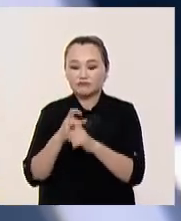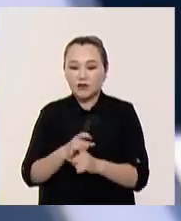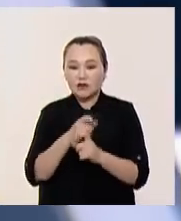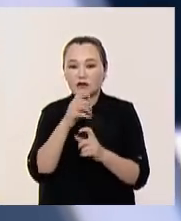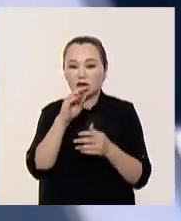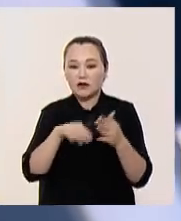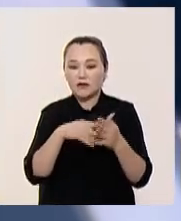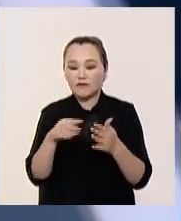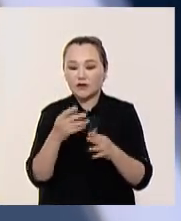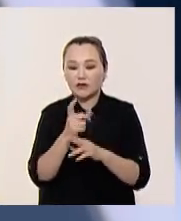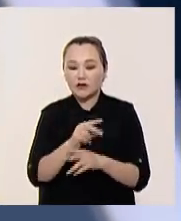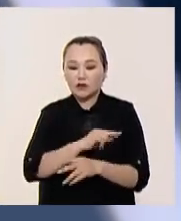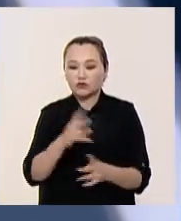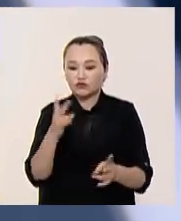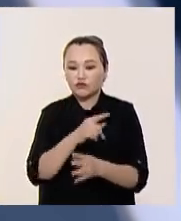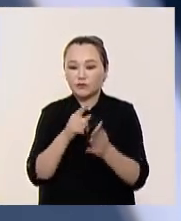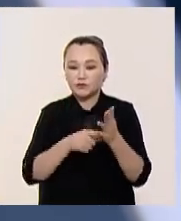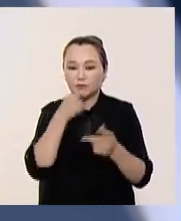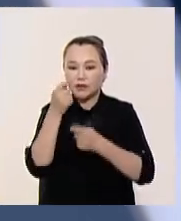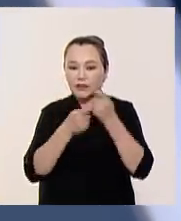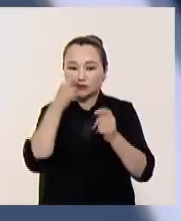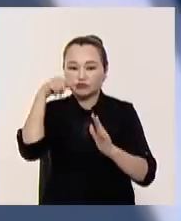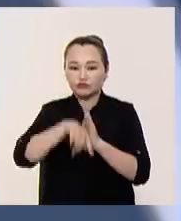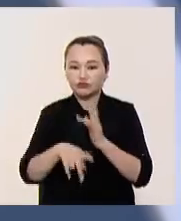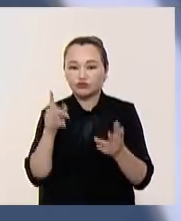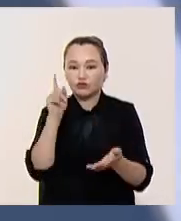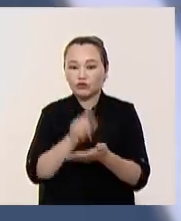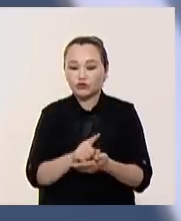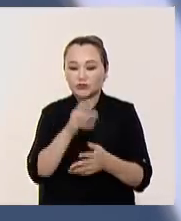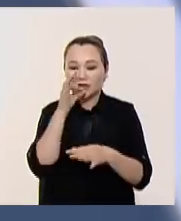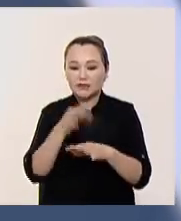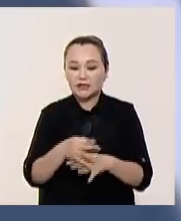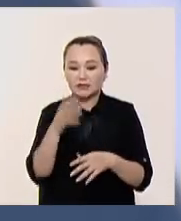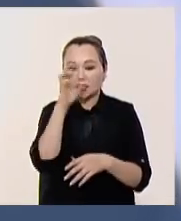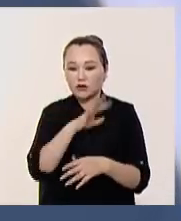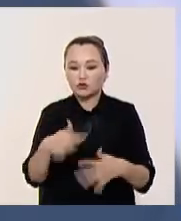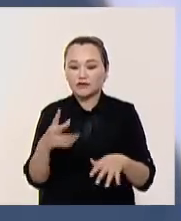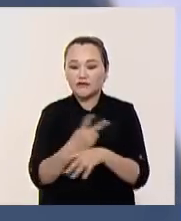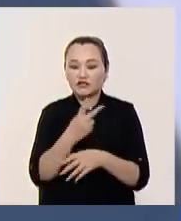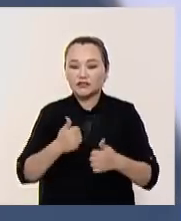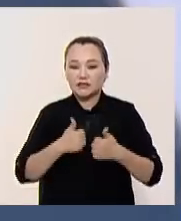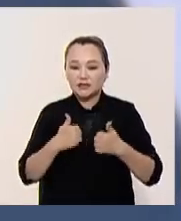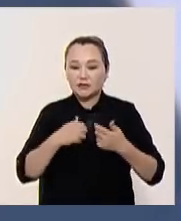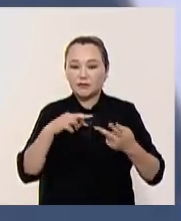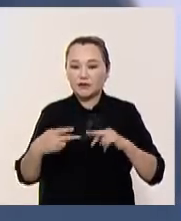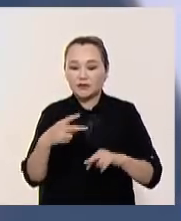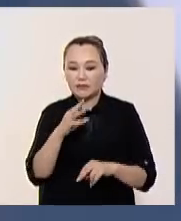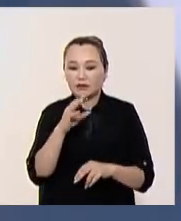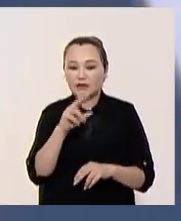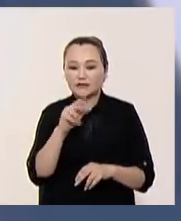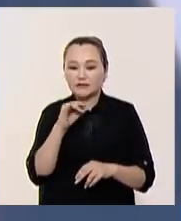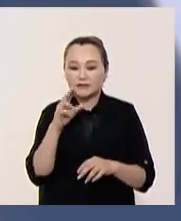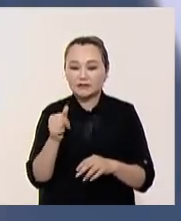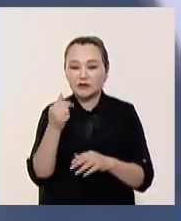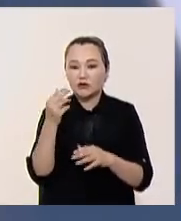вопрос необходимо проработать более детально. При этом президент уточнил, что страна уже дважды пыталась перейти на латиницу, но